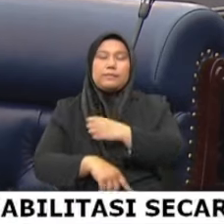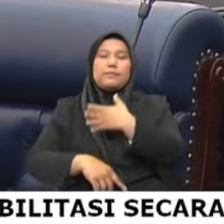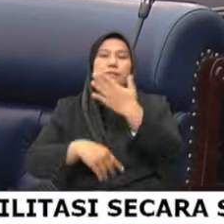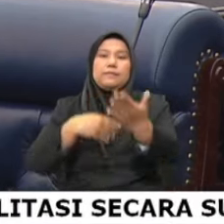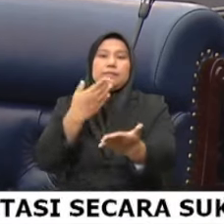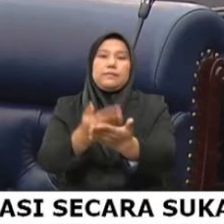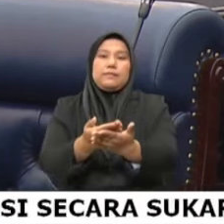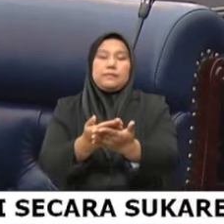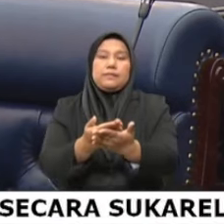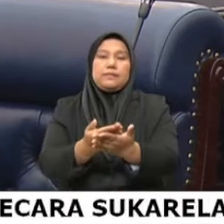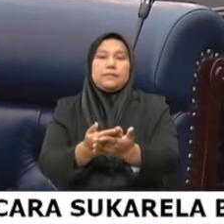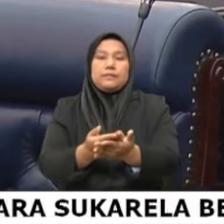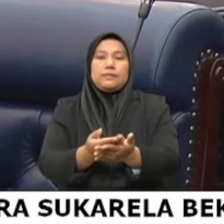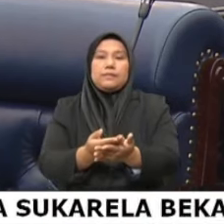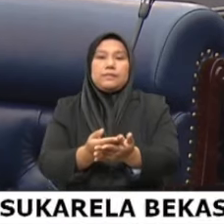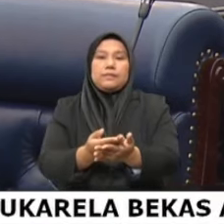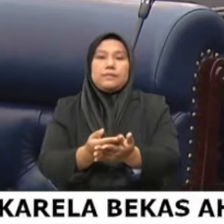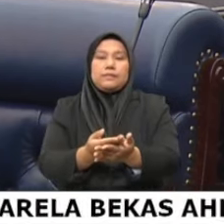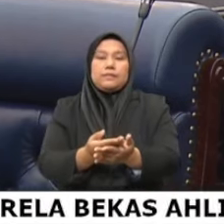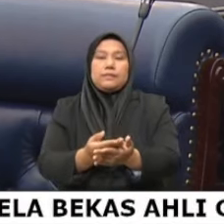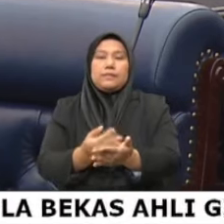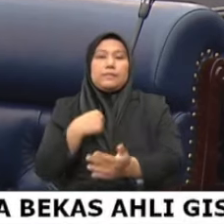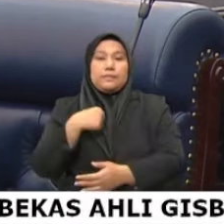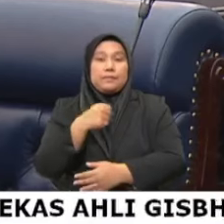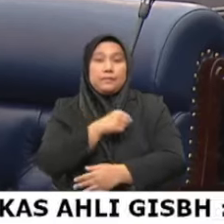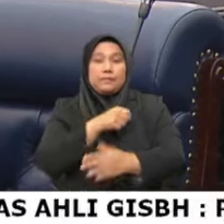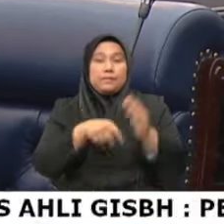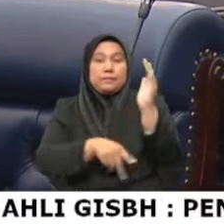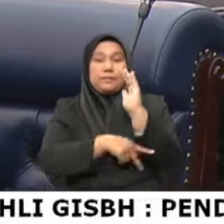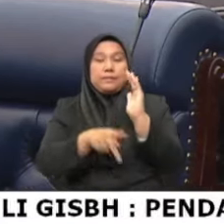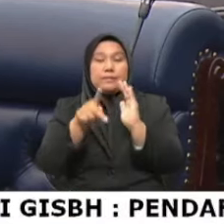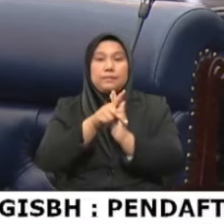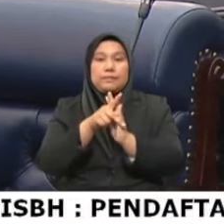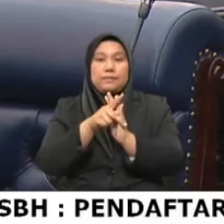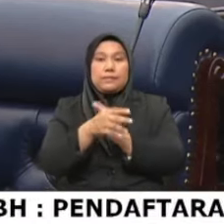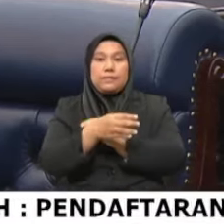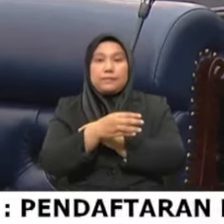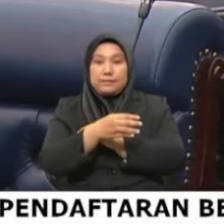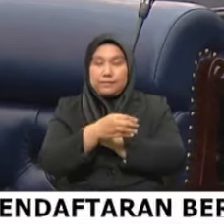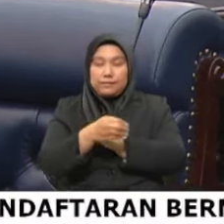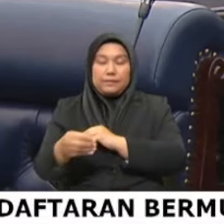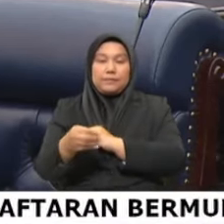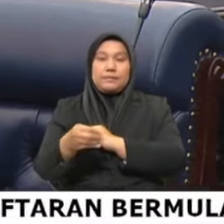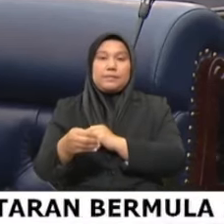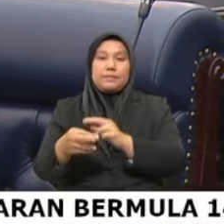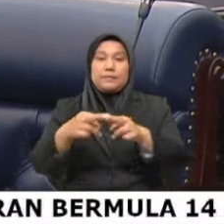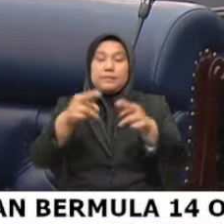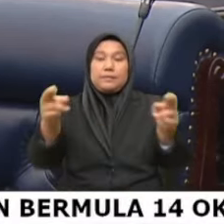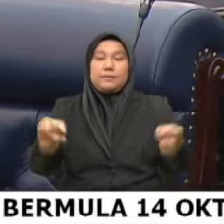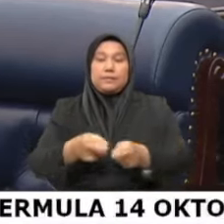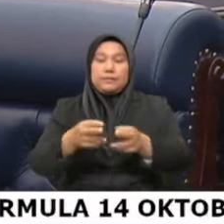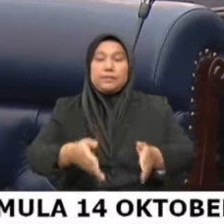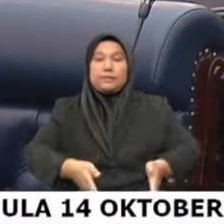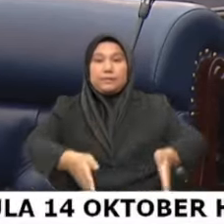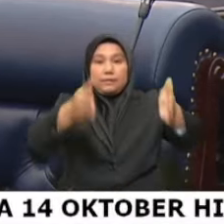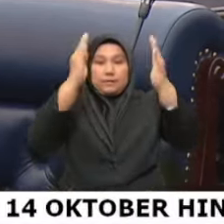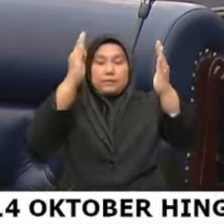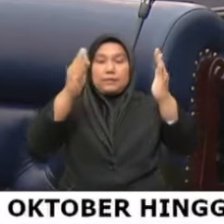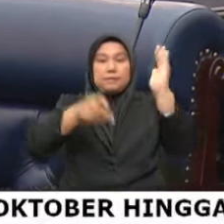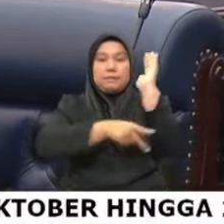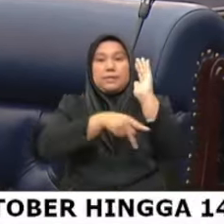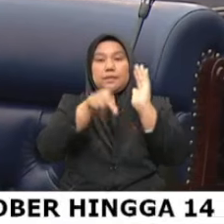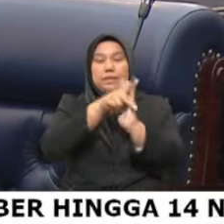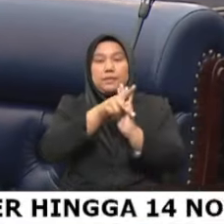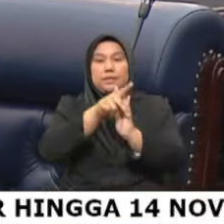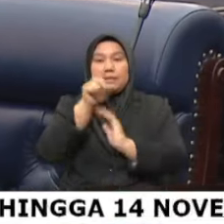dicarangkan dikenakan ke atas ahli parlimen dalam ruang parlimen. Sekiranya ini berlaku, perlu